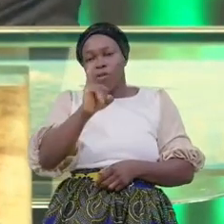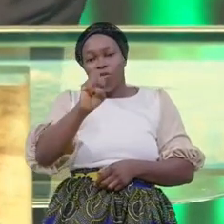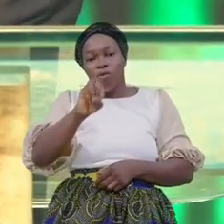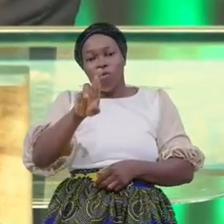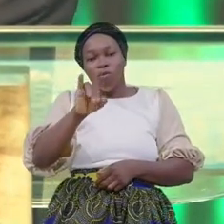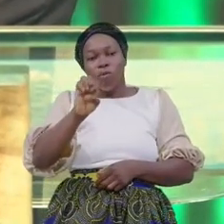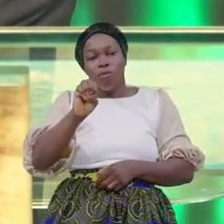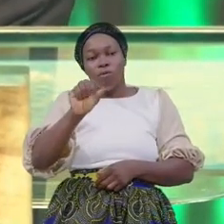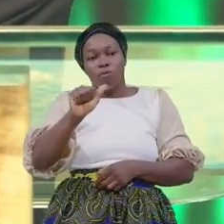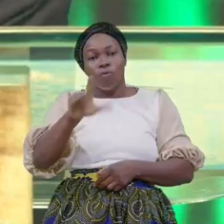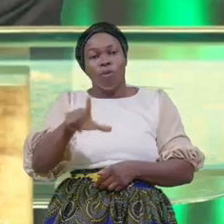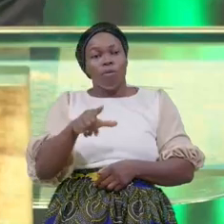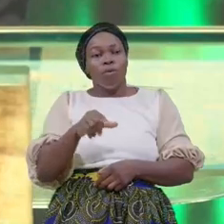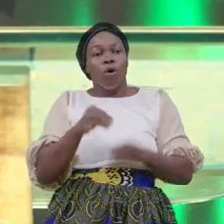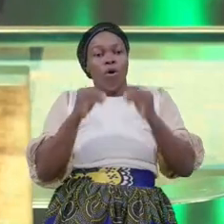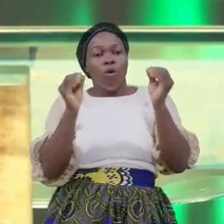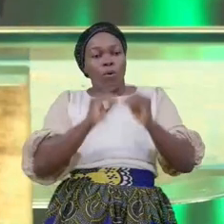et personne n'entrait.